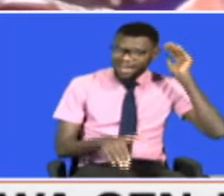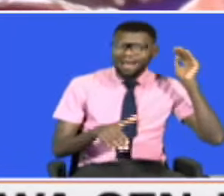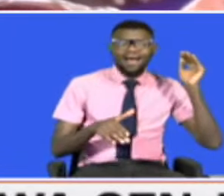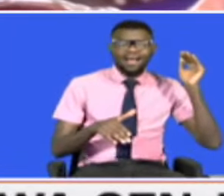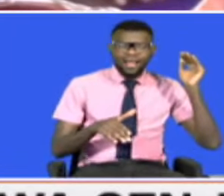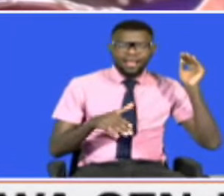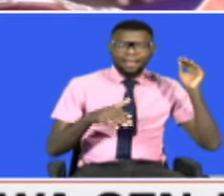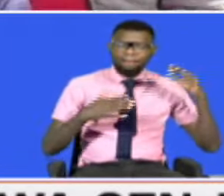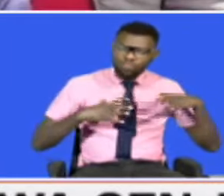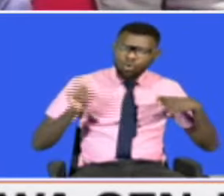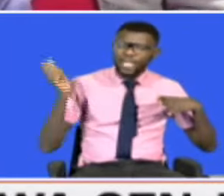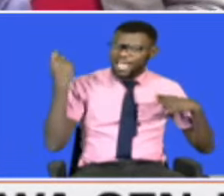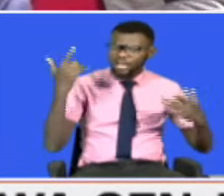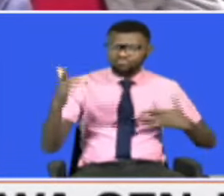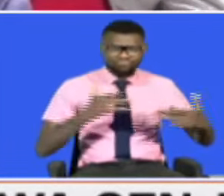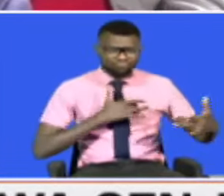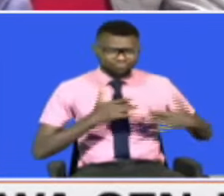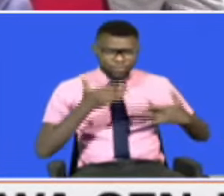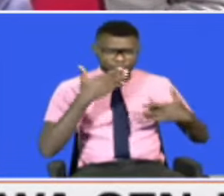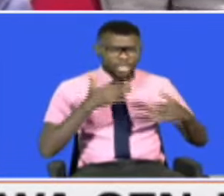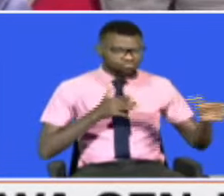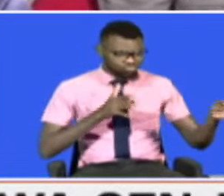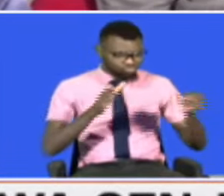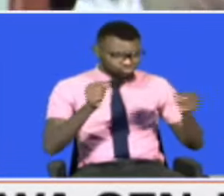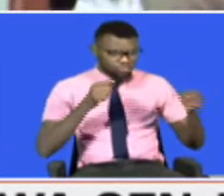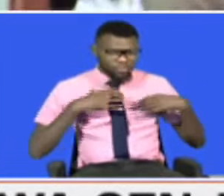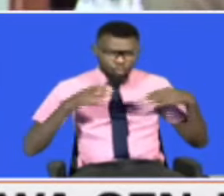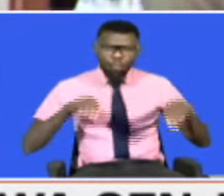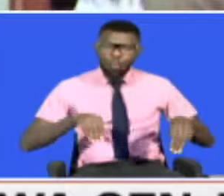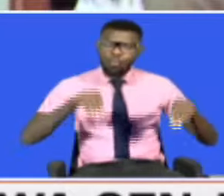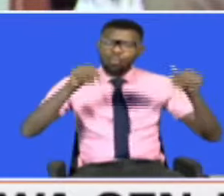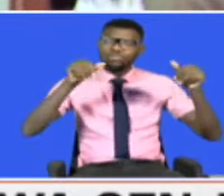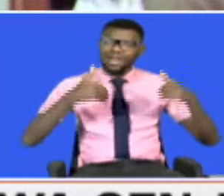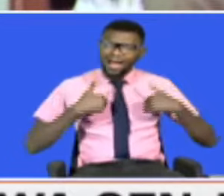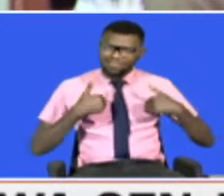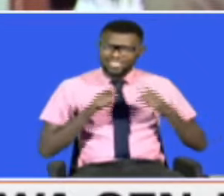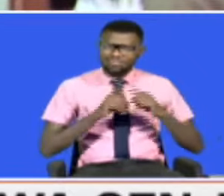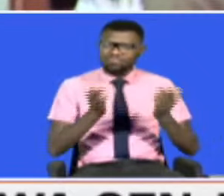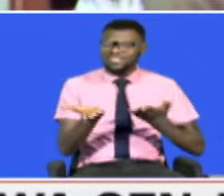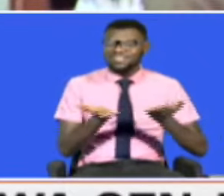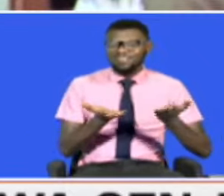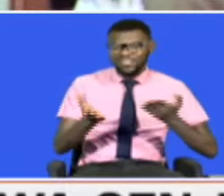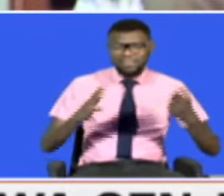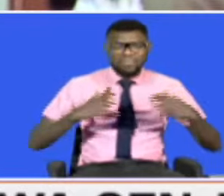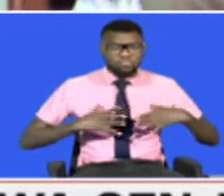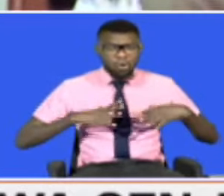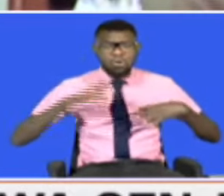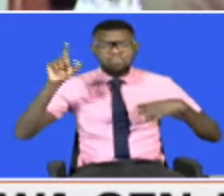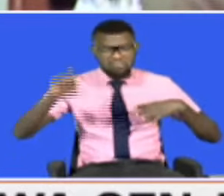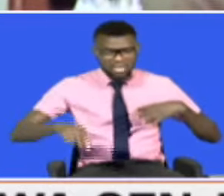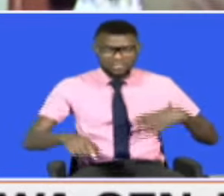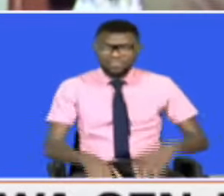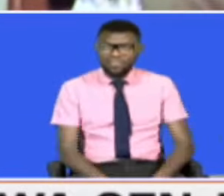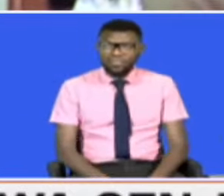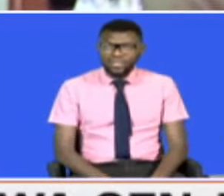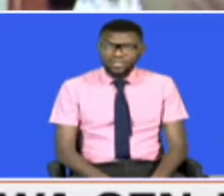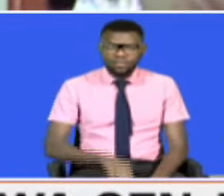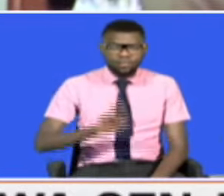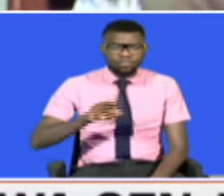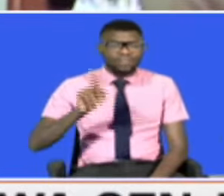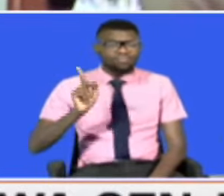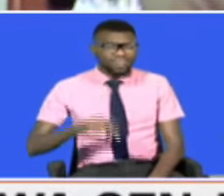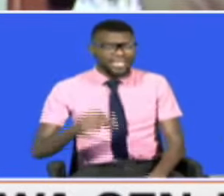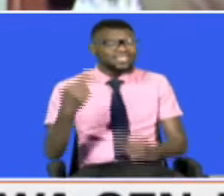maadili na watakaowajibika katika utendakazi. Na sasa ni jukumu ya wabunge wakipitisha yeyote